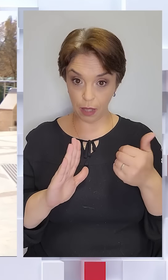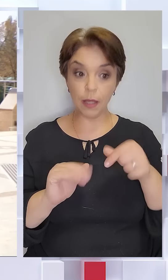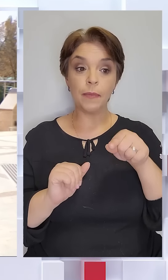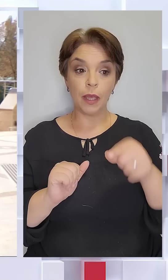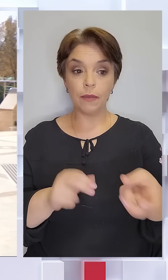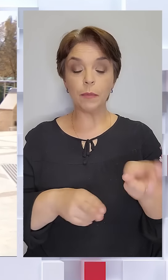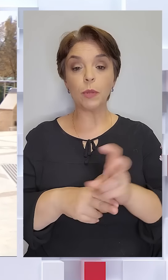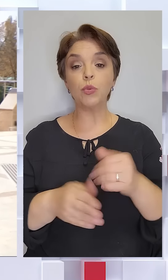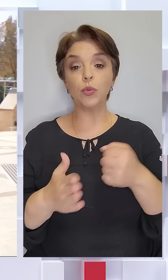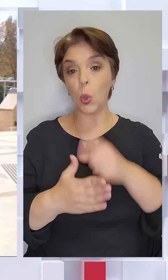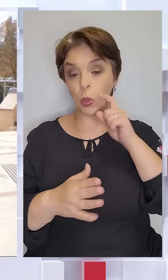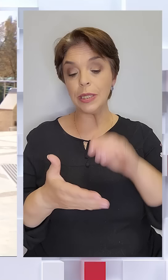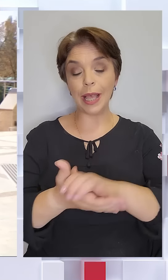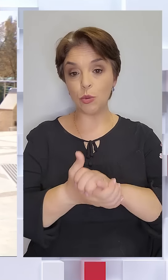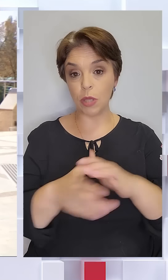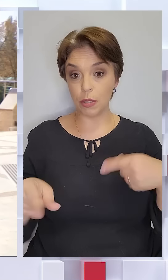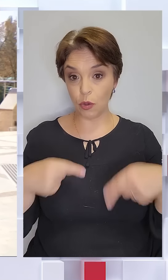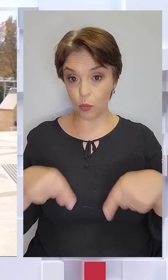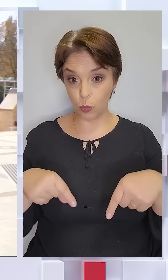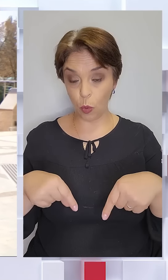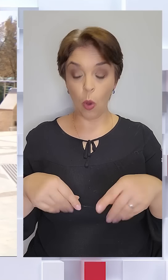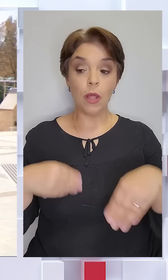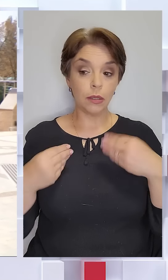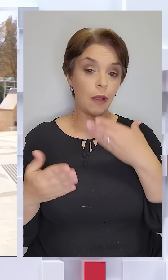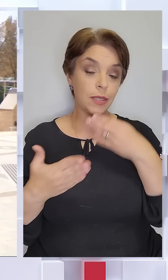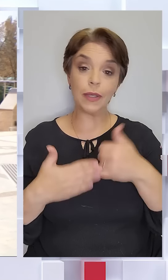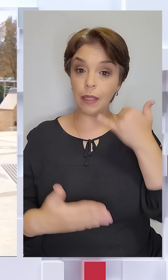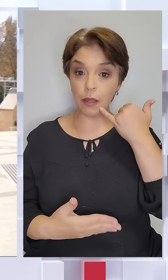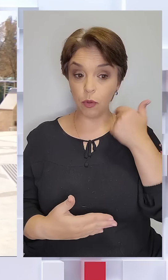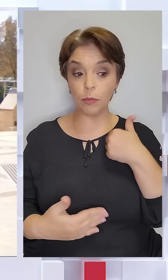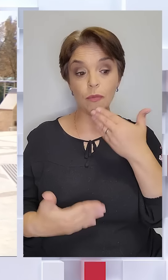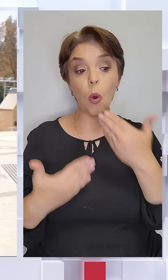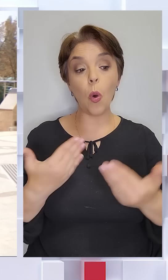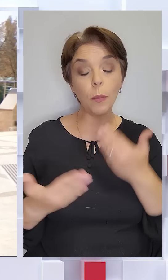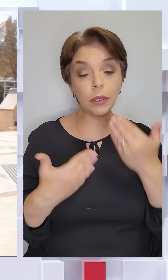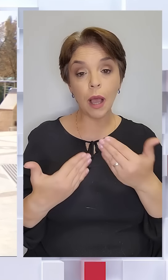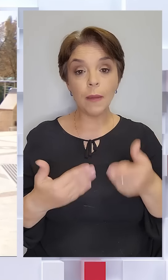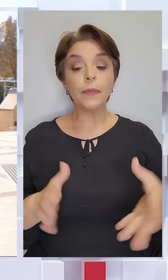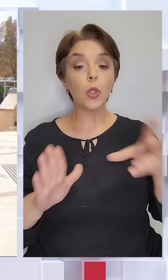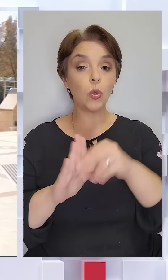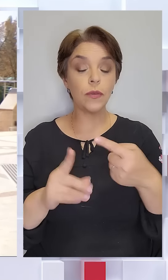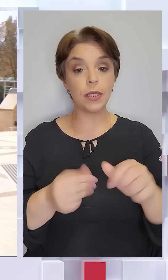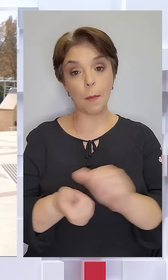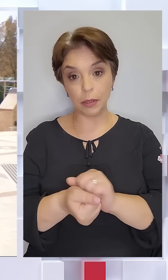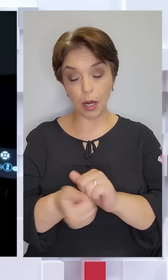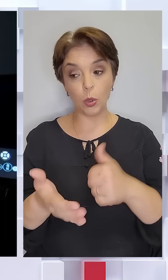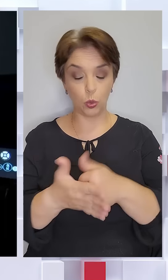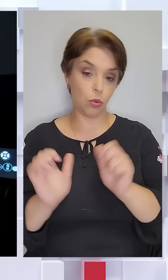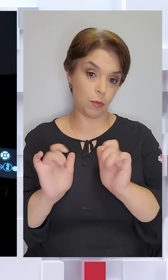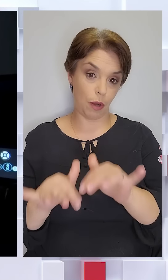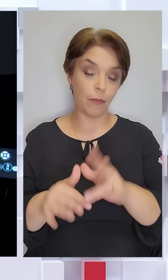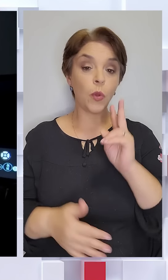він прибув до Української асоціації футболу, надав свій телефон, ми його опитали і долучили ці всі матеріали до